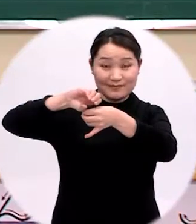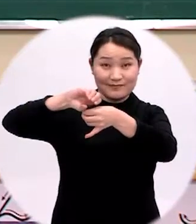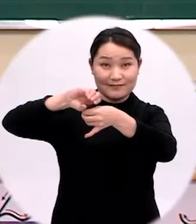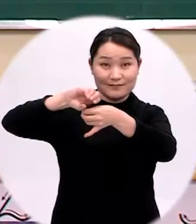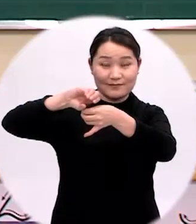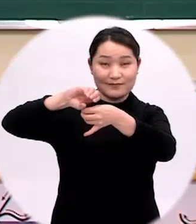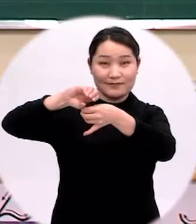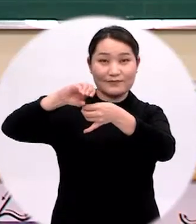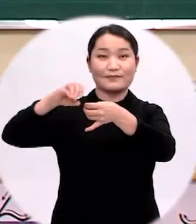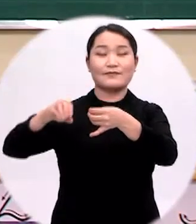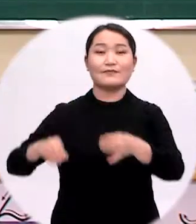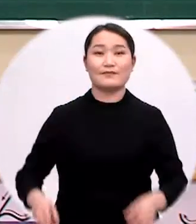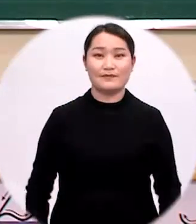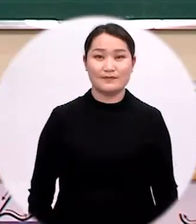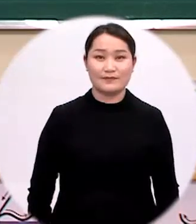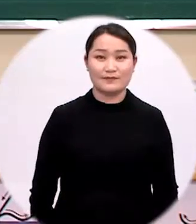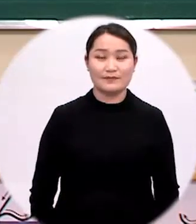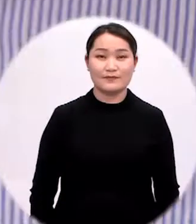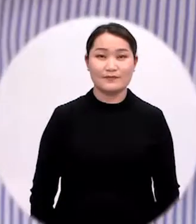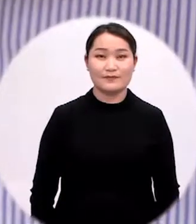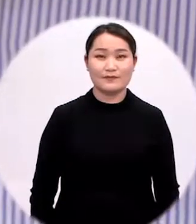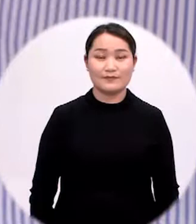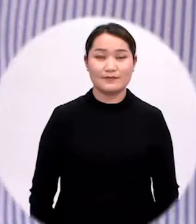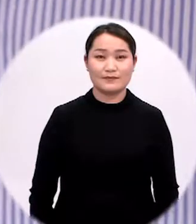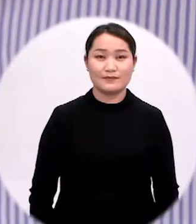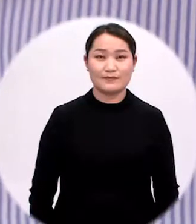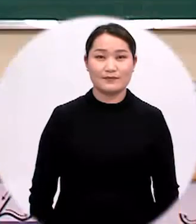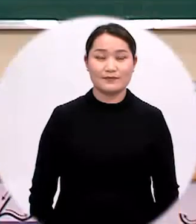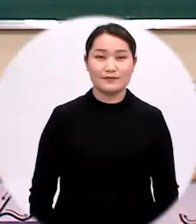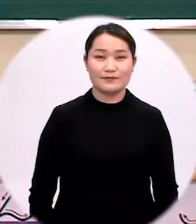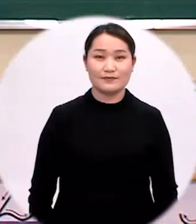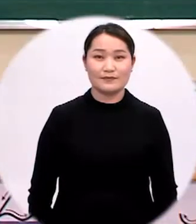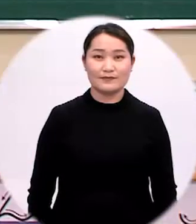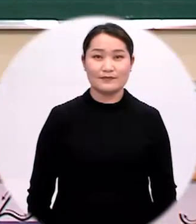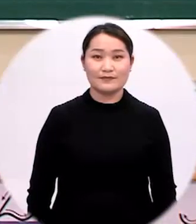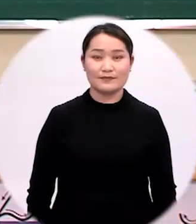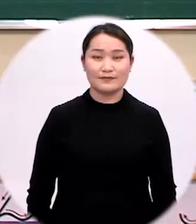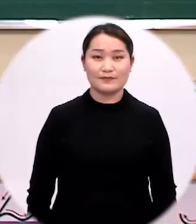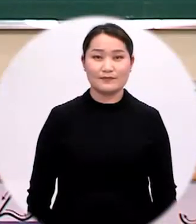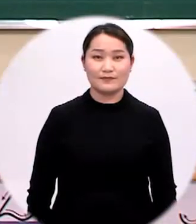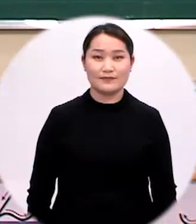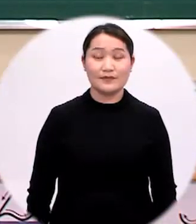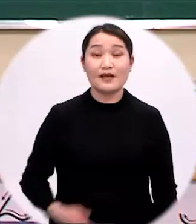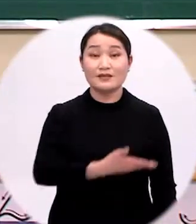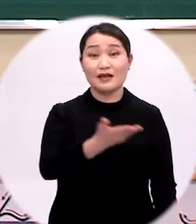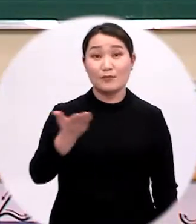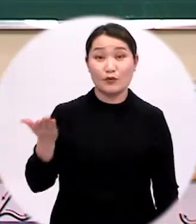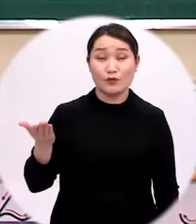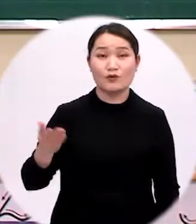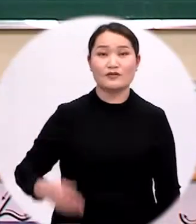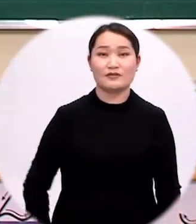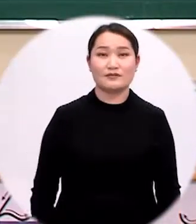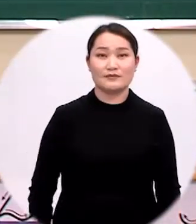За, багш нь юулүрийг ашиглаад асгахгүйгээр хийж чадлаа. За, тэгвэл та бүхэнд гарын